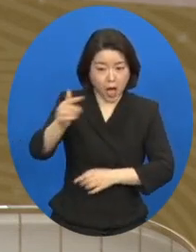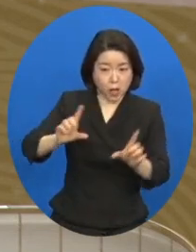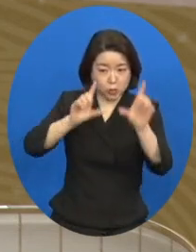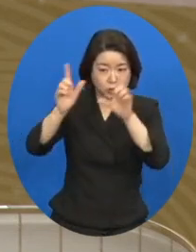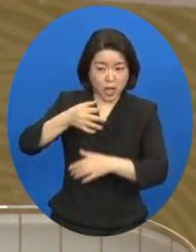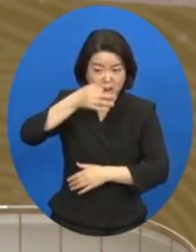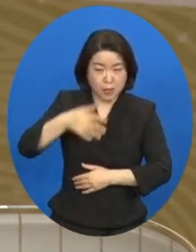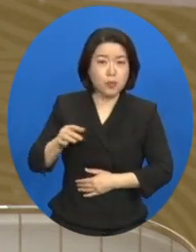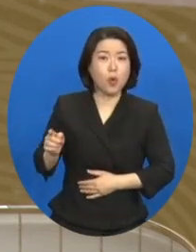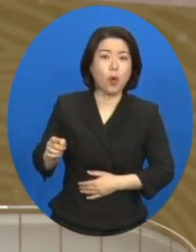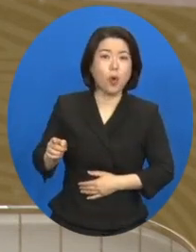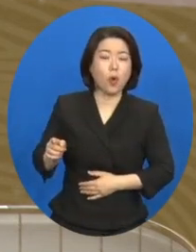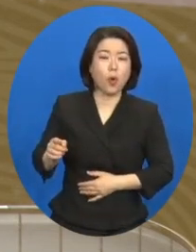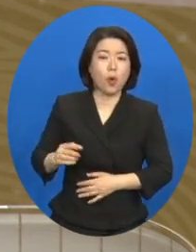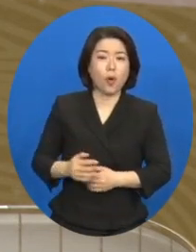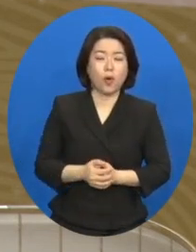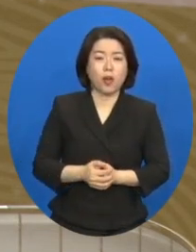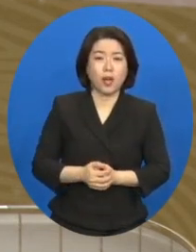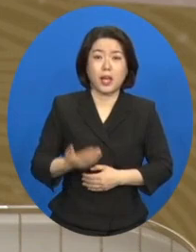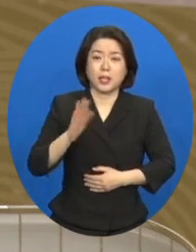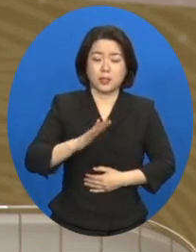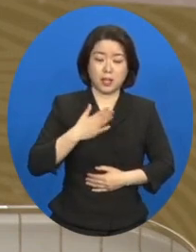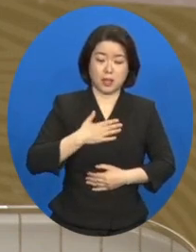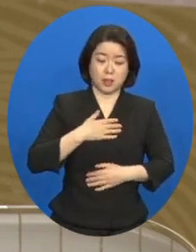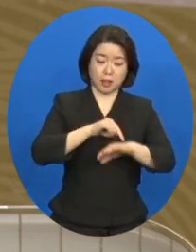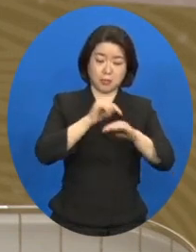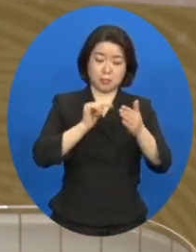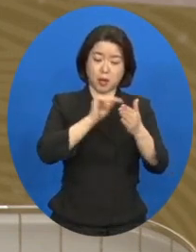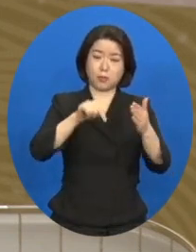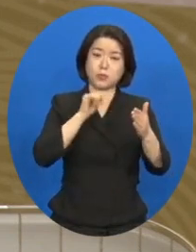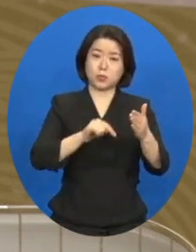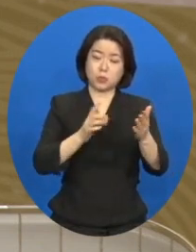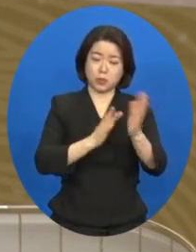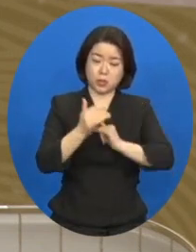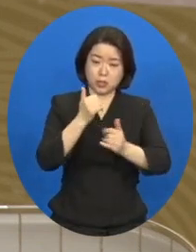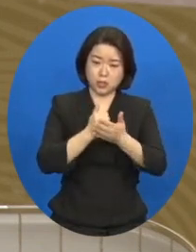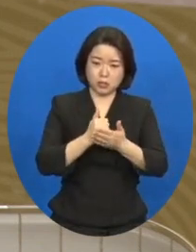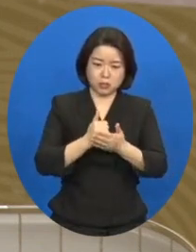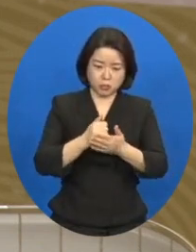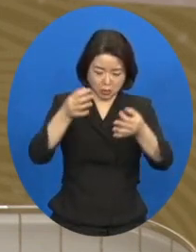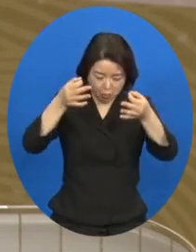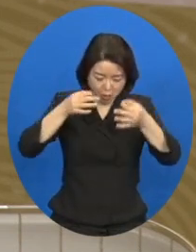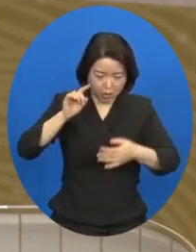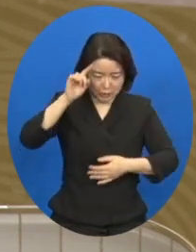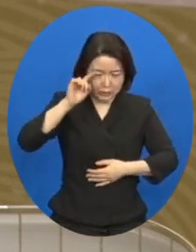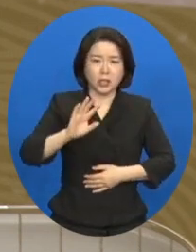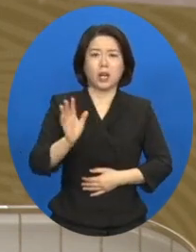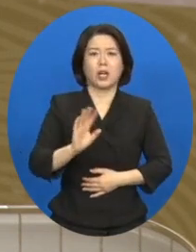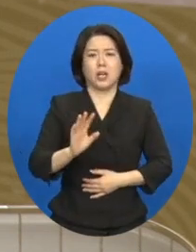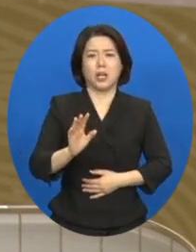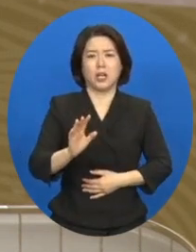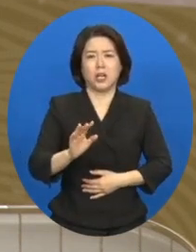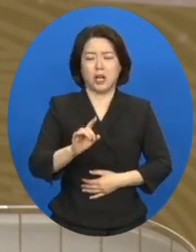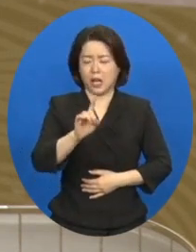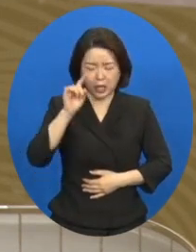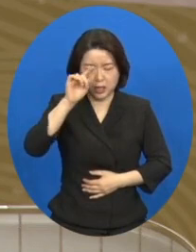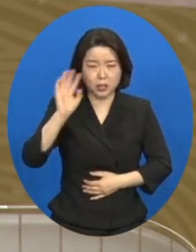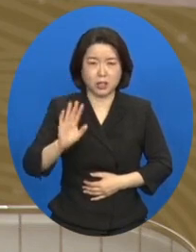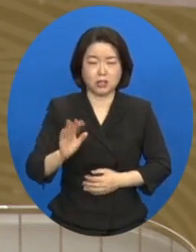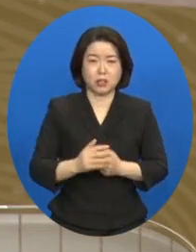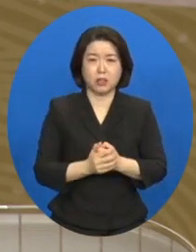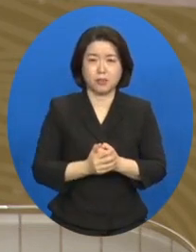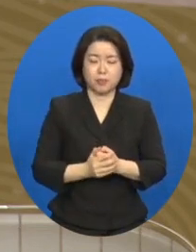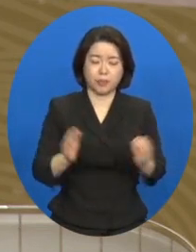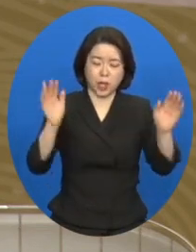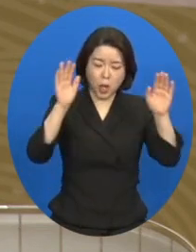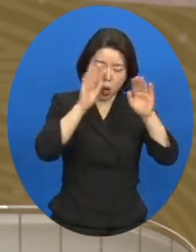것도 힘들어요. 근데 내 마음에 계신 예수님은 신경도 안 써요. 이제는 어둠에 숨지